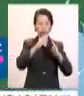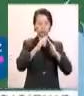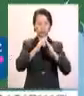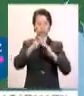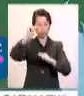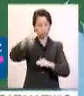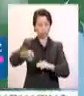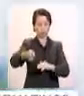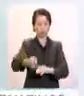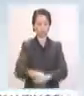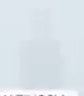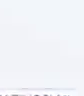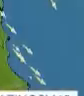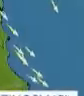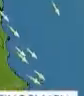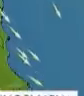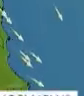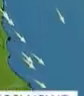pagi esok.